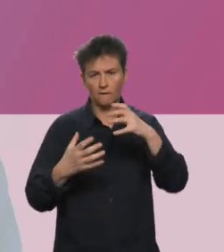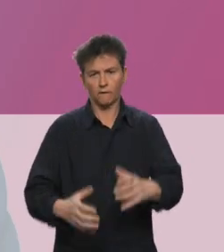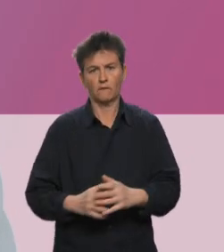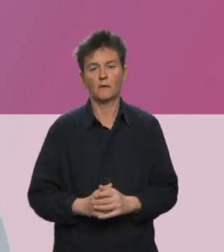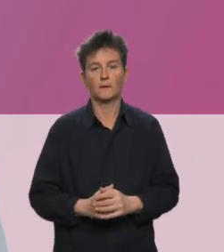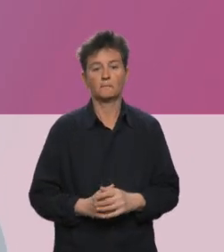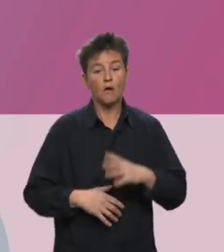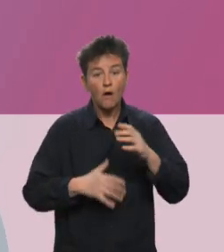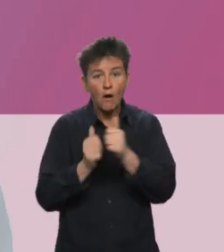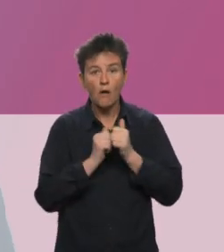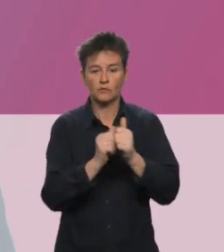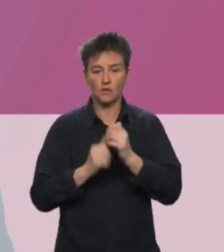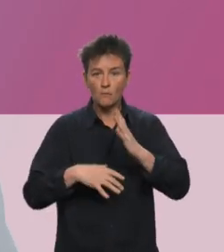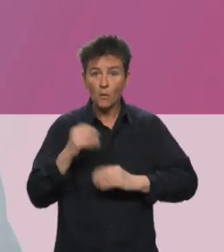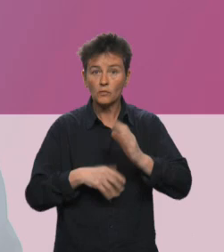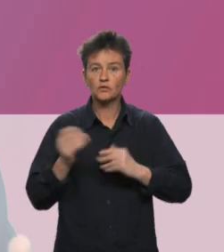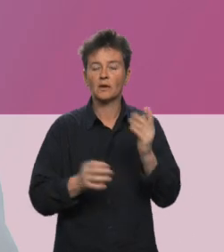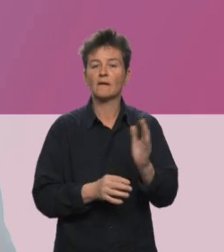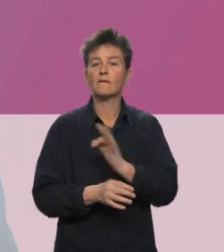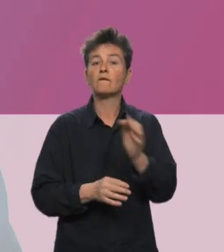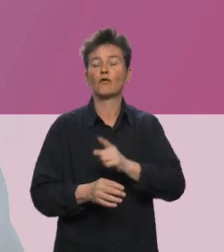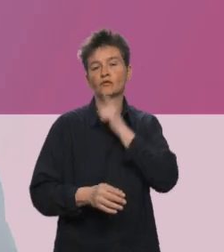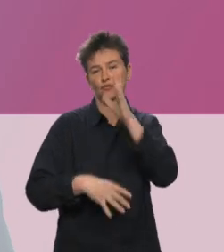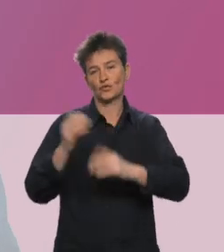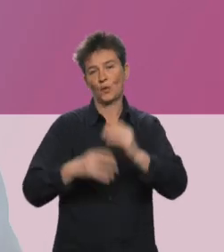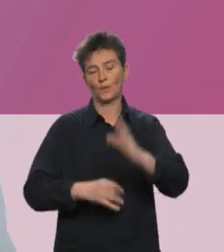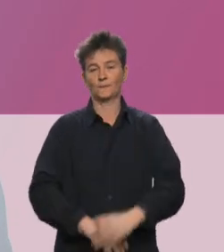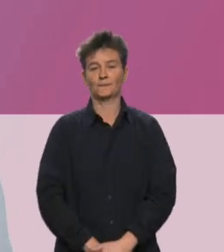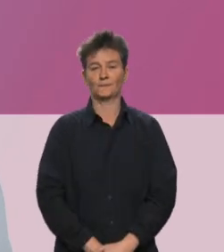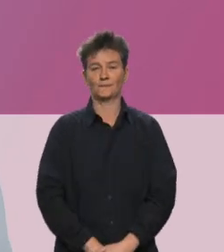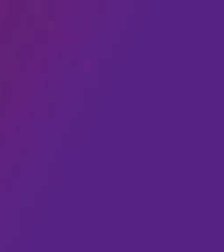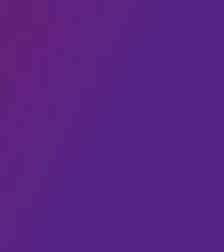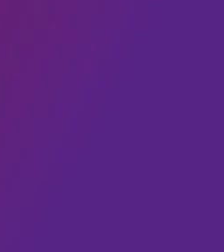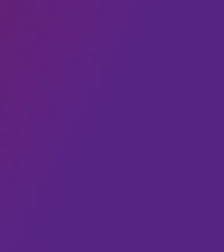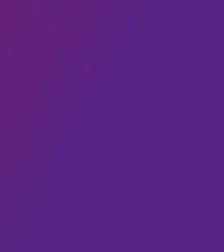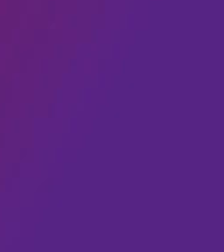respecter et construisons ensemble la France des jours heureux.